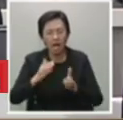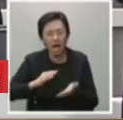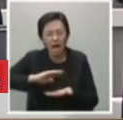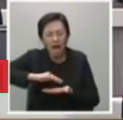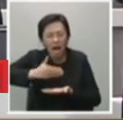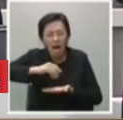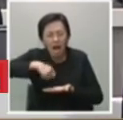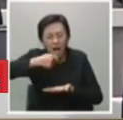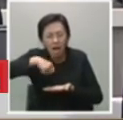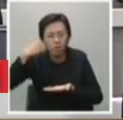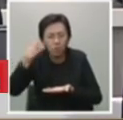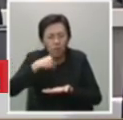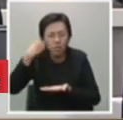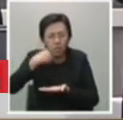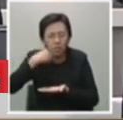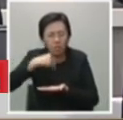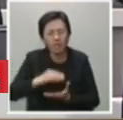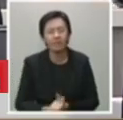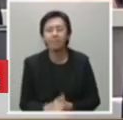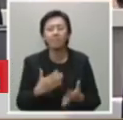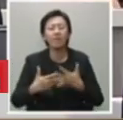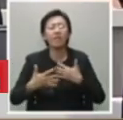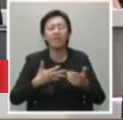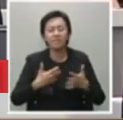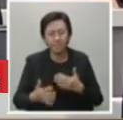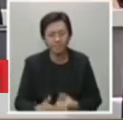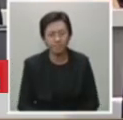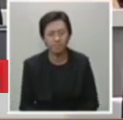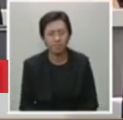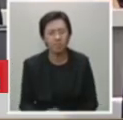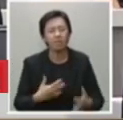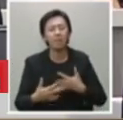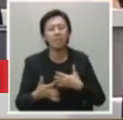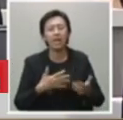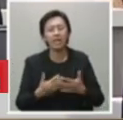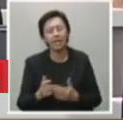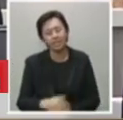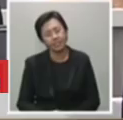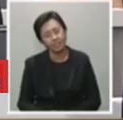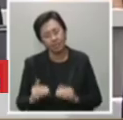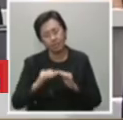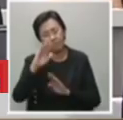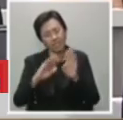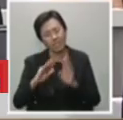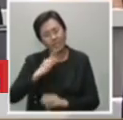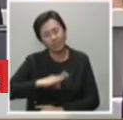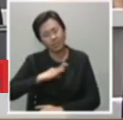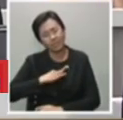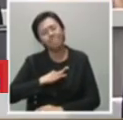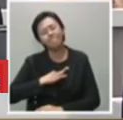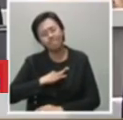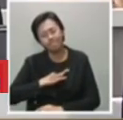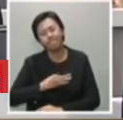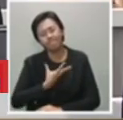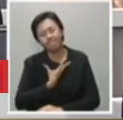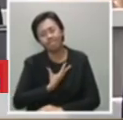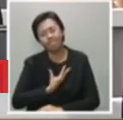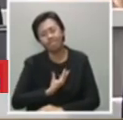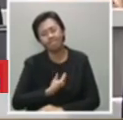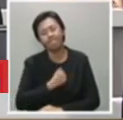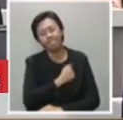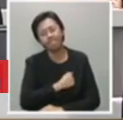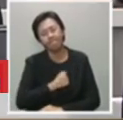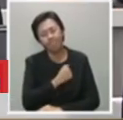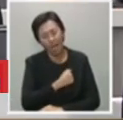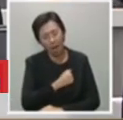วันไม่เป็นไรท่านประธานครับเป็นเรื่องน่าเศร้าของระบอบประชาธิปไตยก็ถือว่าเป็นความ